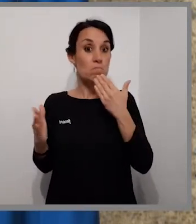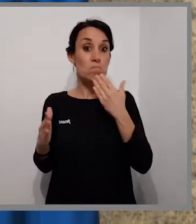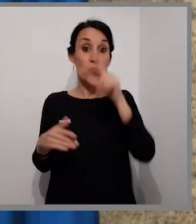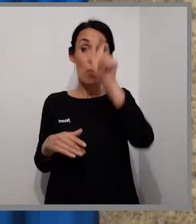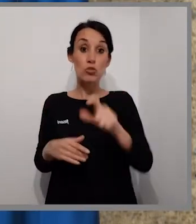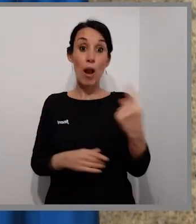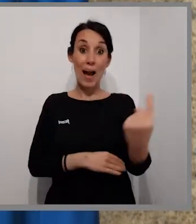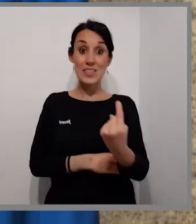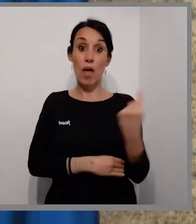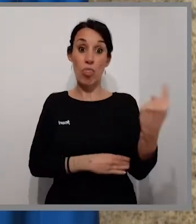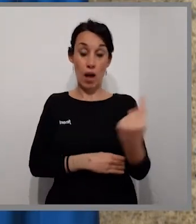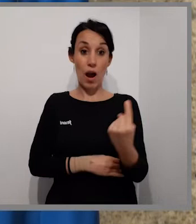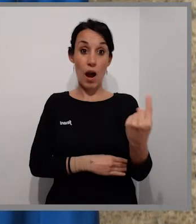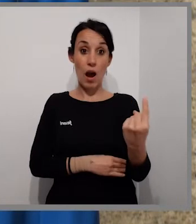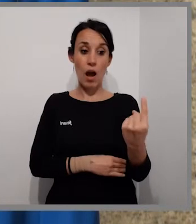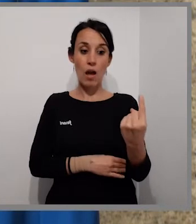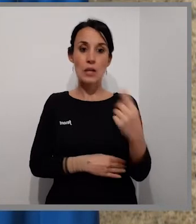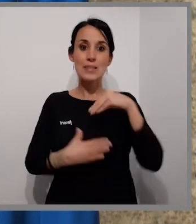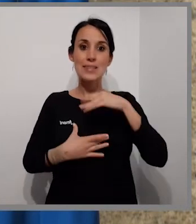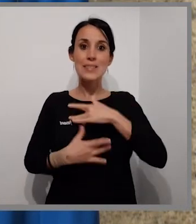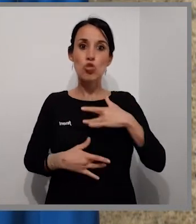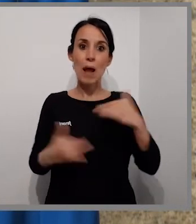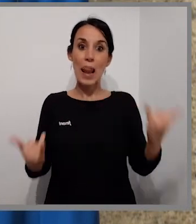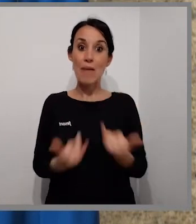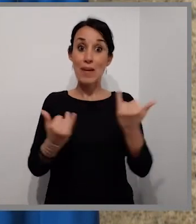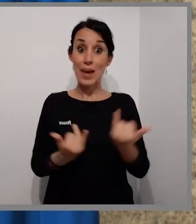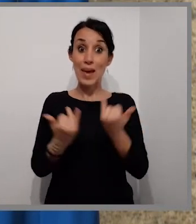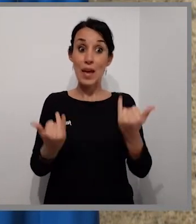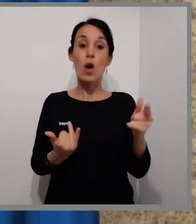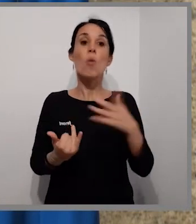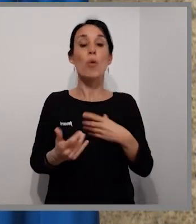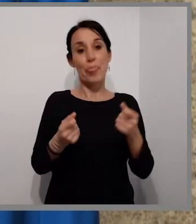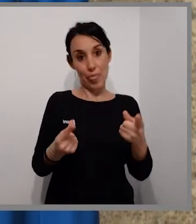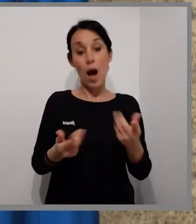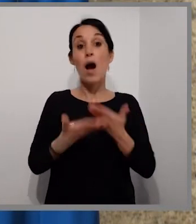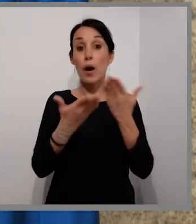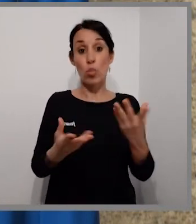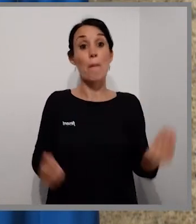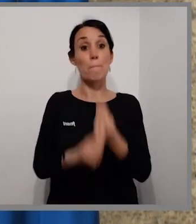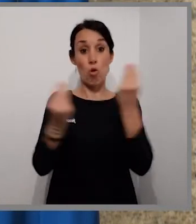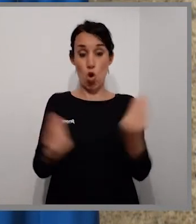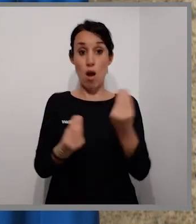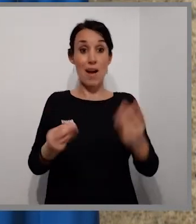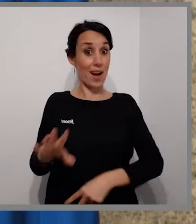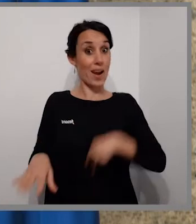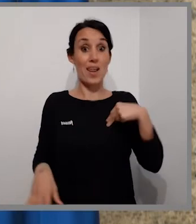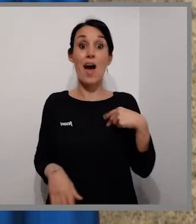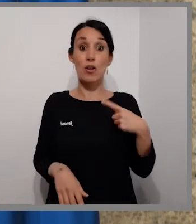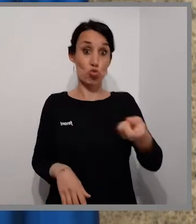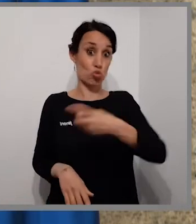si aislamos a personas leves, podemos contribuir de una manera clara a